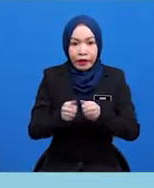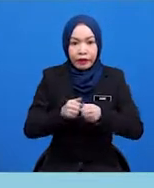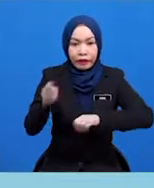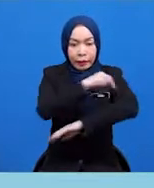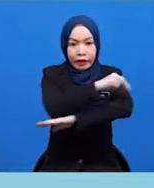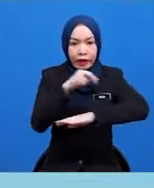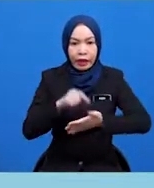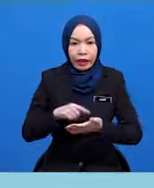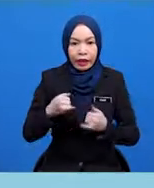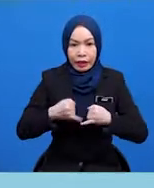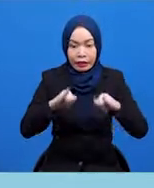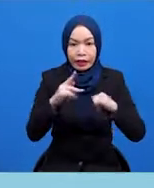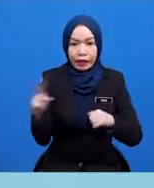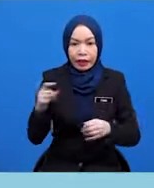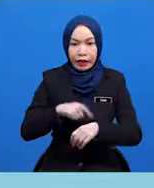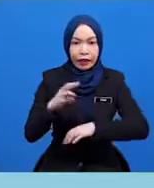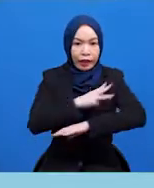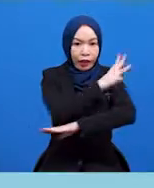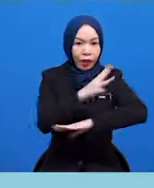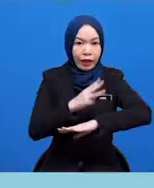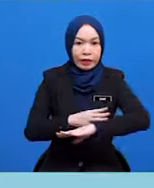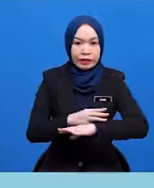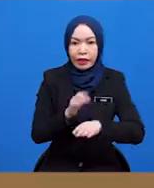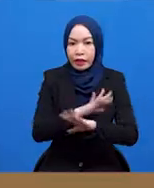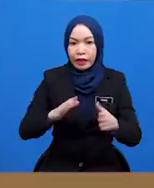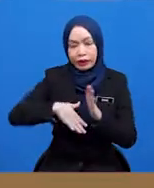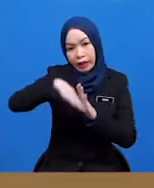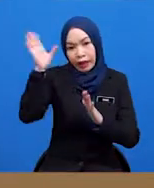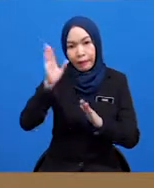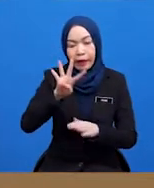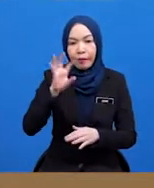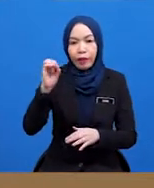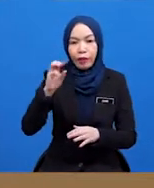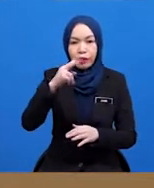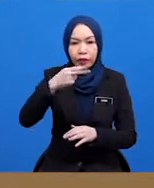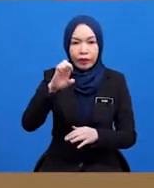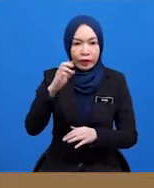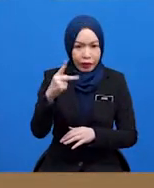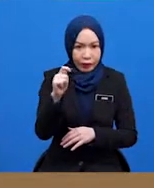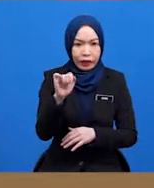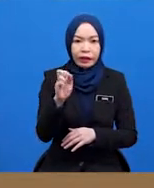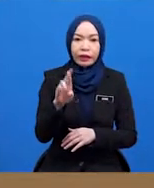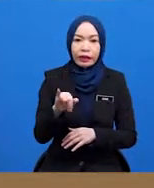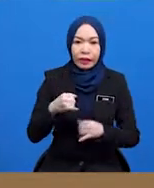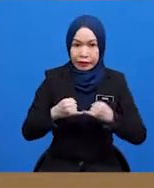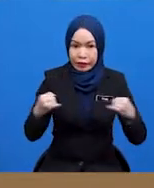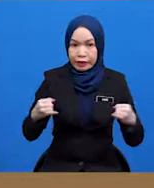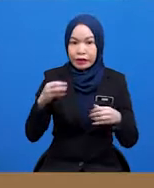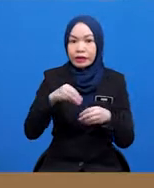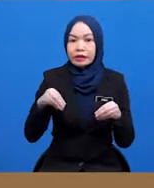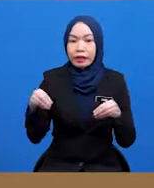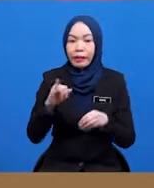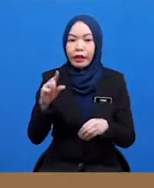kawasan yang tidak melebihi 40 hektar. Jenis tanaman yang ditanam ialah tanaman